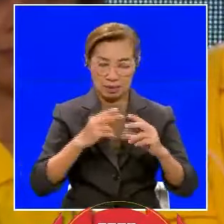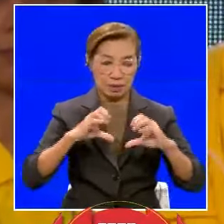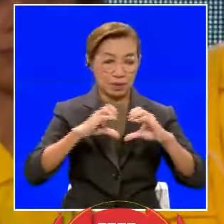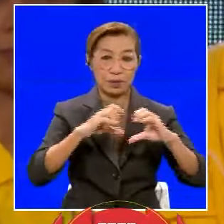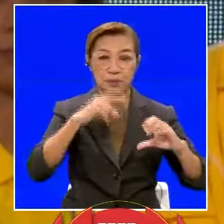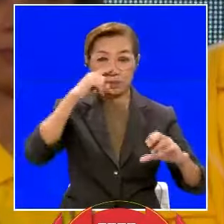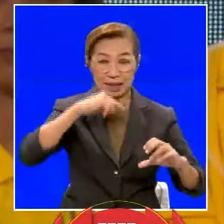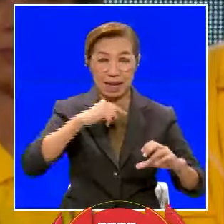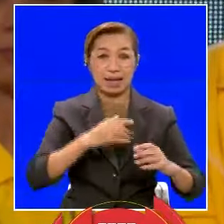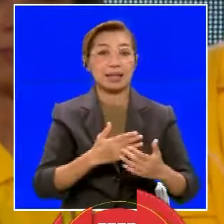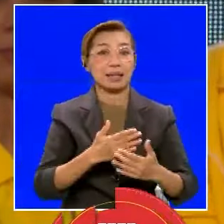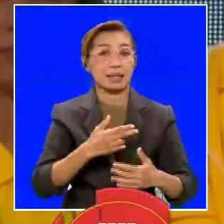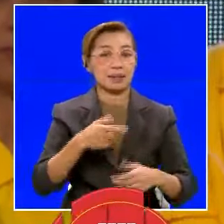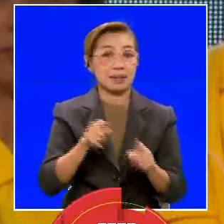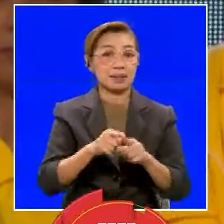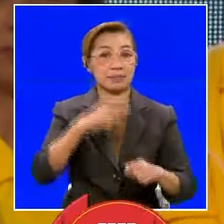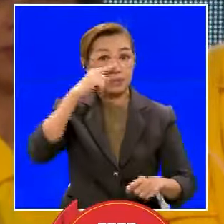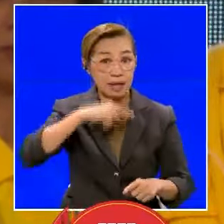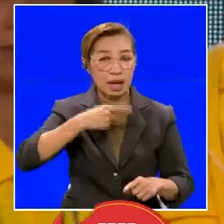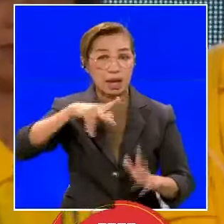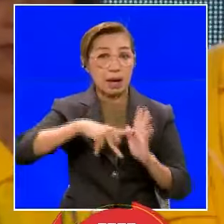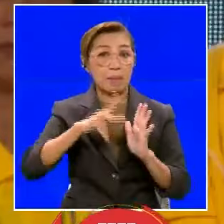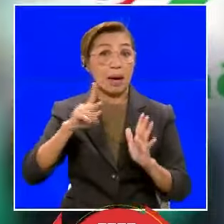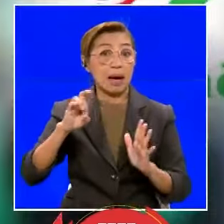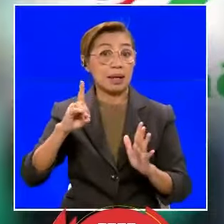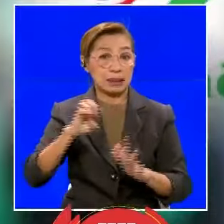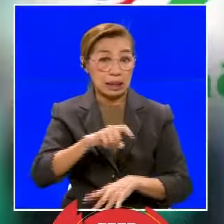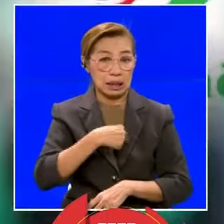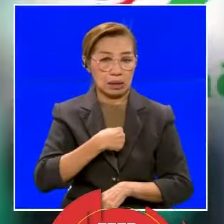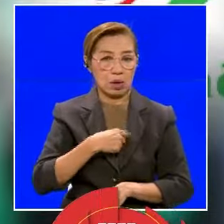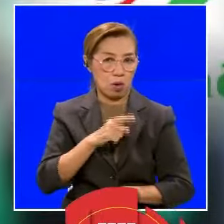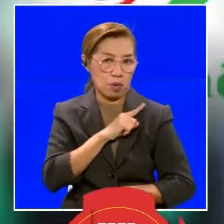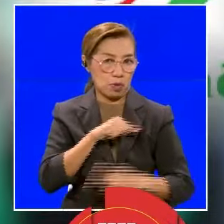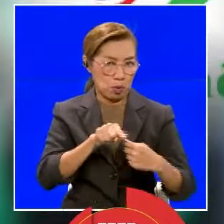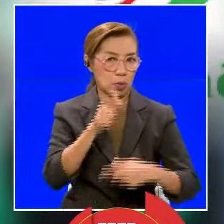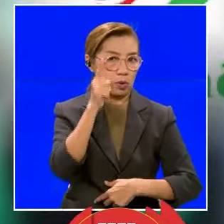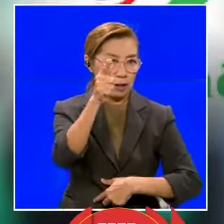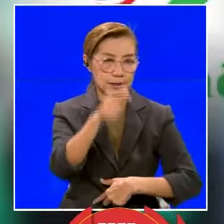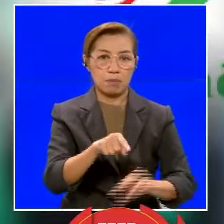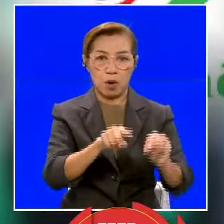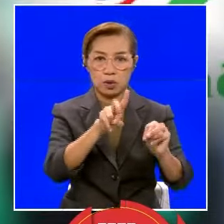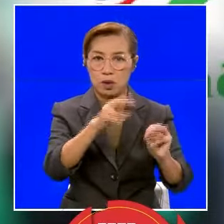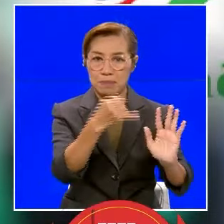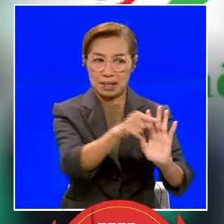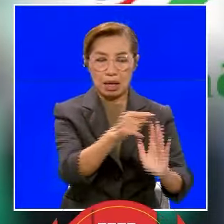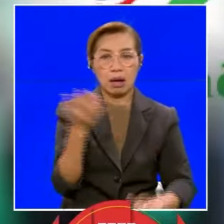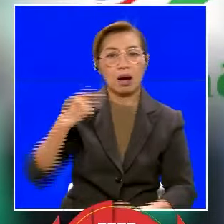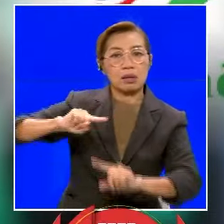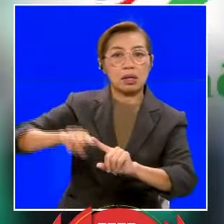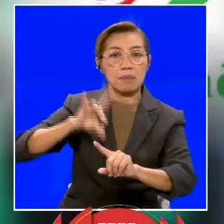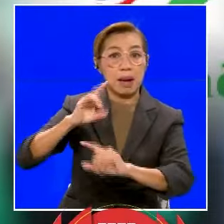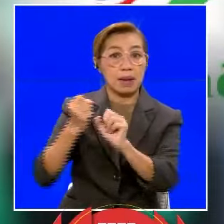เขาบอกพรรคเขาเองเนี่ยไปติดตามตรวจสอบเร่งรัดคดีมาโดยตลอดเลยเมื่อสิงหาปีที่